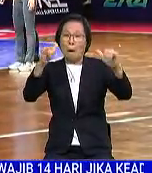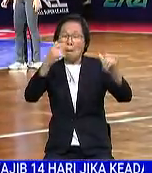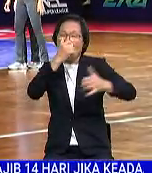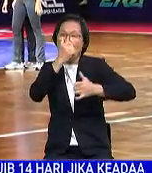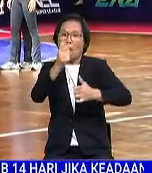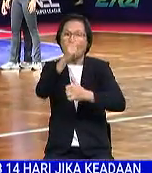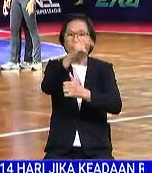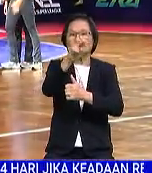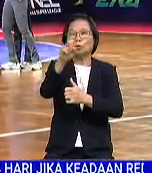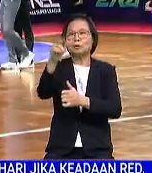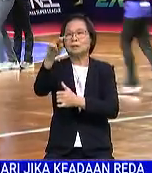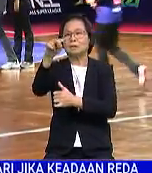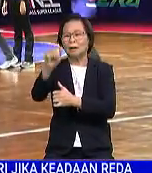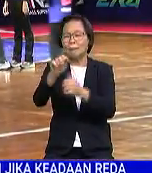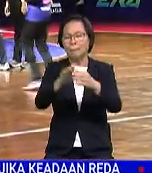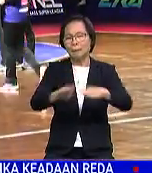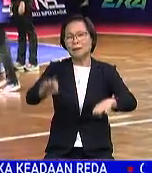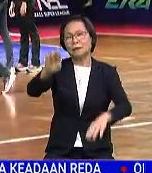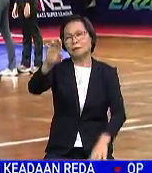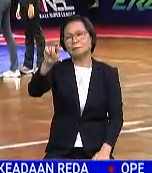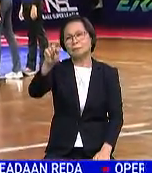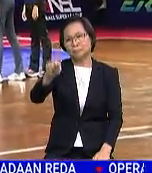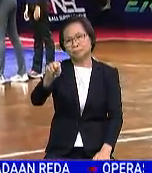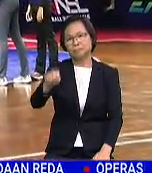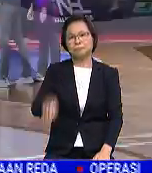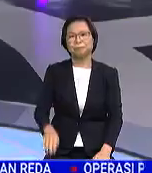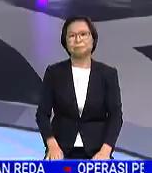Nur Liana Tarmizi, Berita RTM. Hampir.